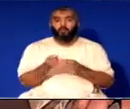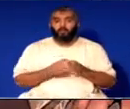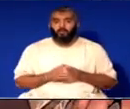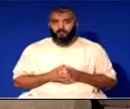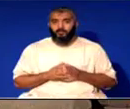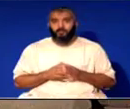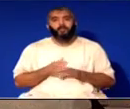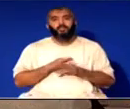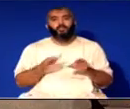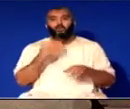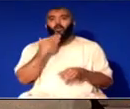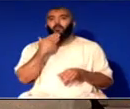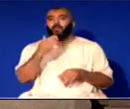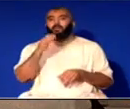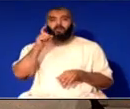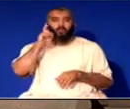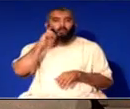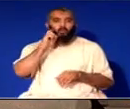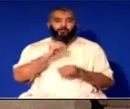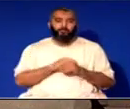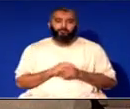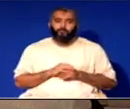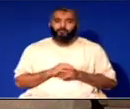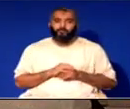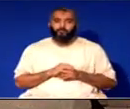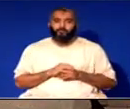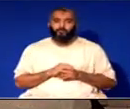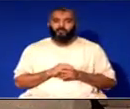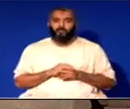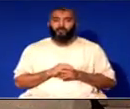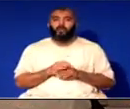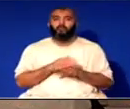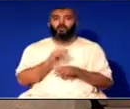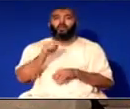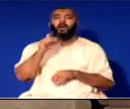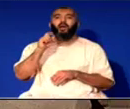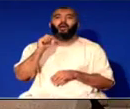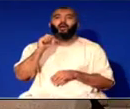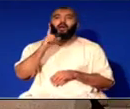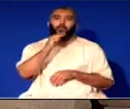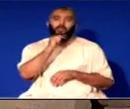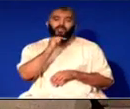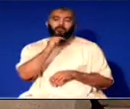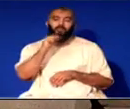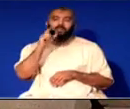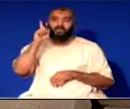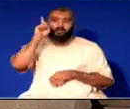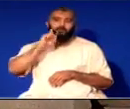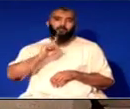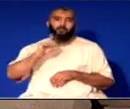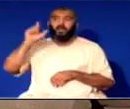لك شيخنا الشيخ عبد القادر بن عزوز. قبل أن نختم سيدة من أضرار تلتمس من فضيلتكم الدعاء لها